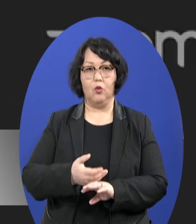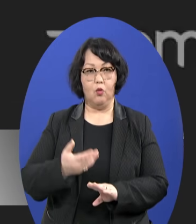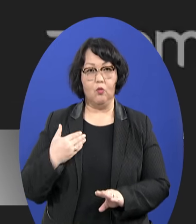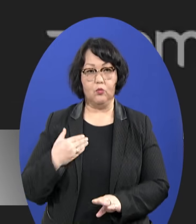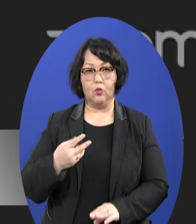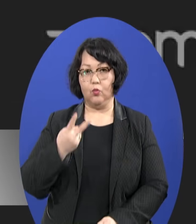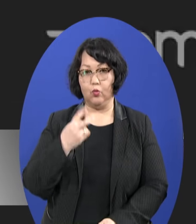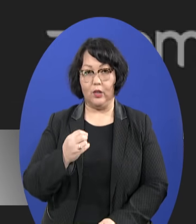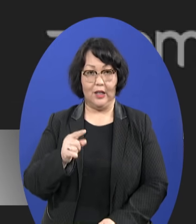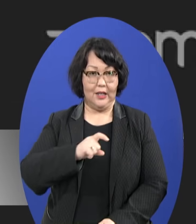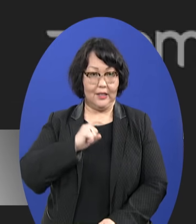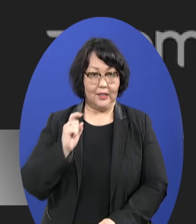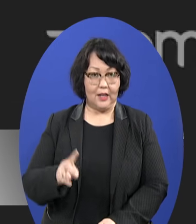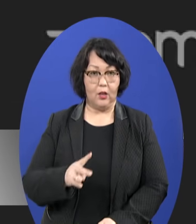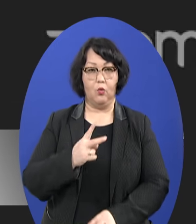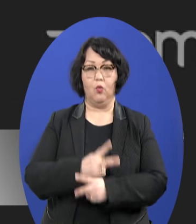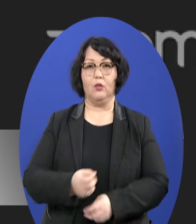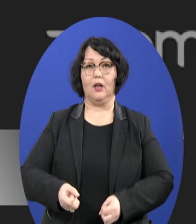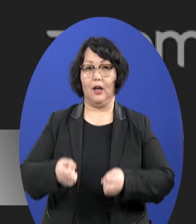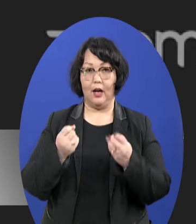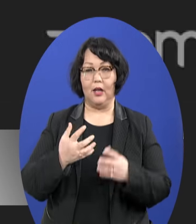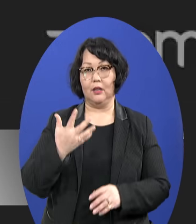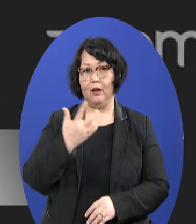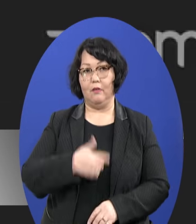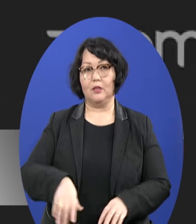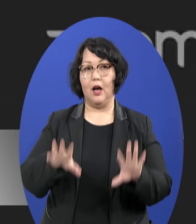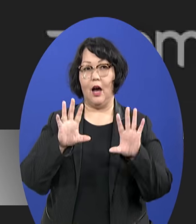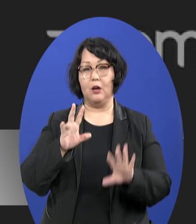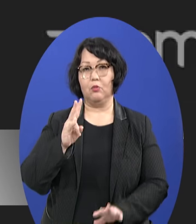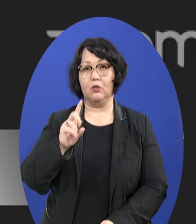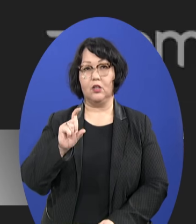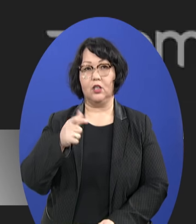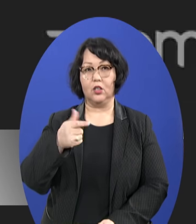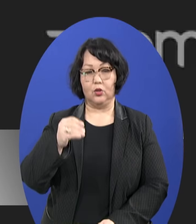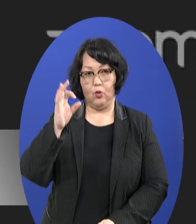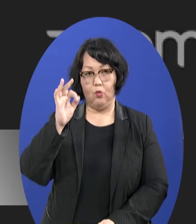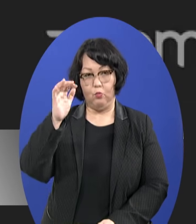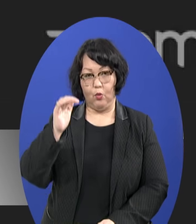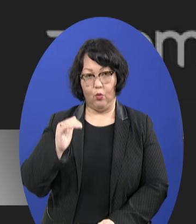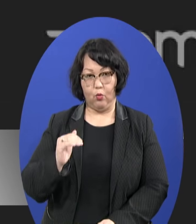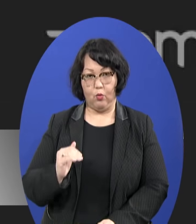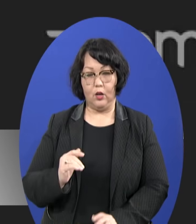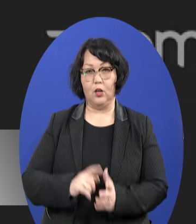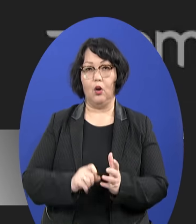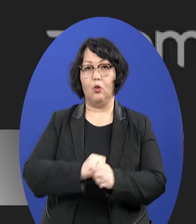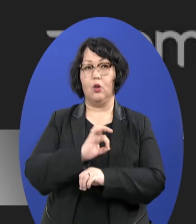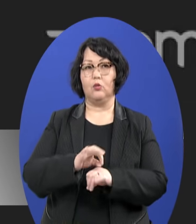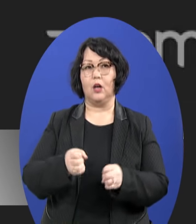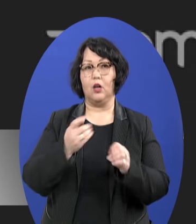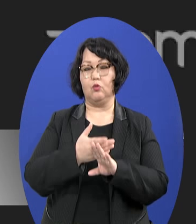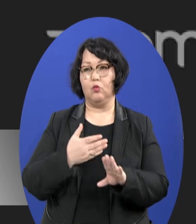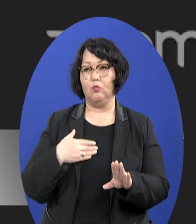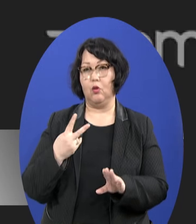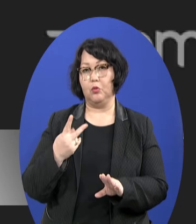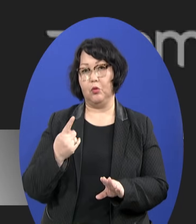үеийн зээлүүдийг одоо хойд гаргаж шаталтайгаар 5-11 буулгах хэвээр. Одоо чинь ковидын өмнөх зээл бол